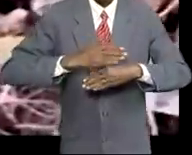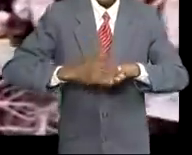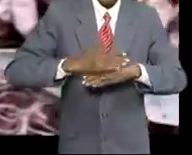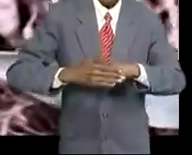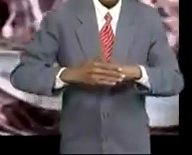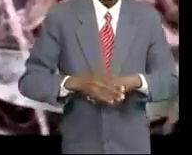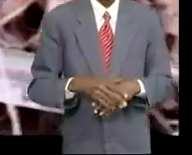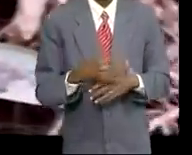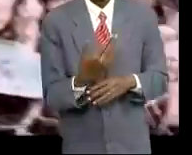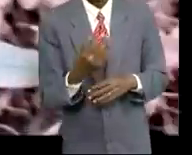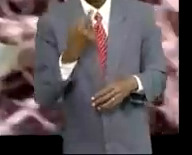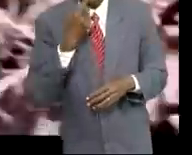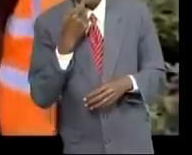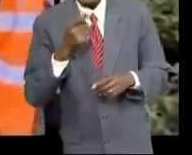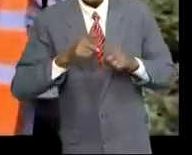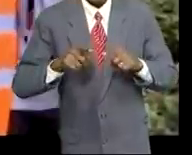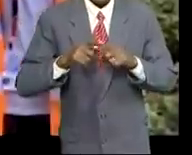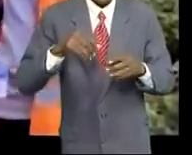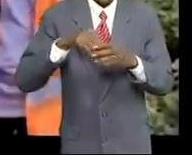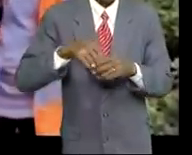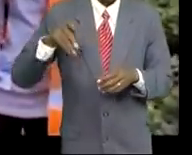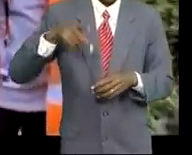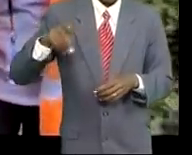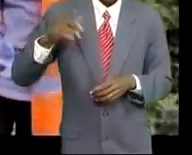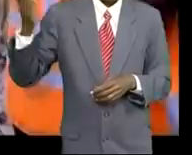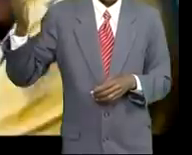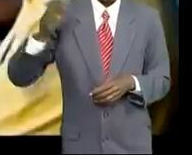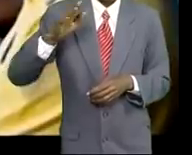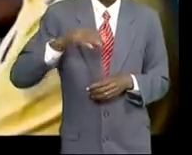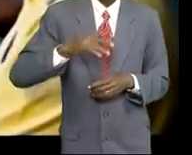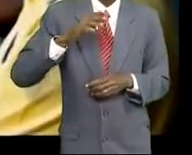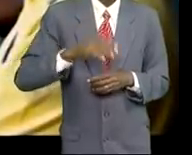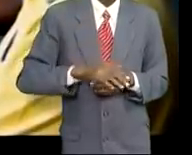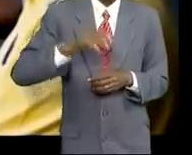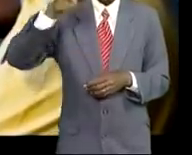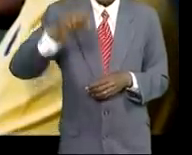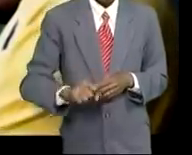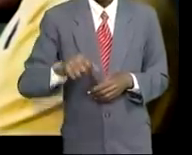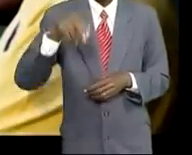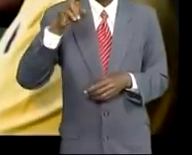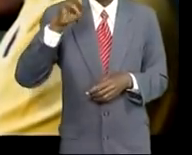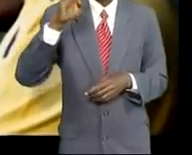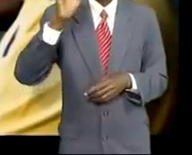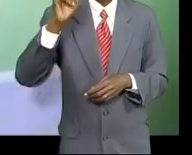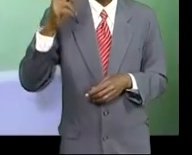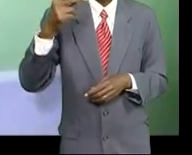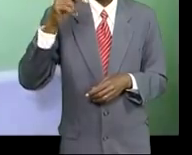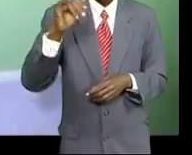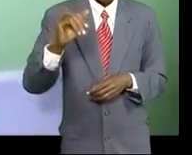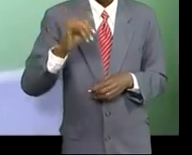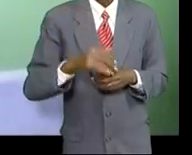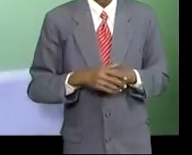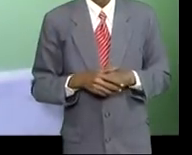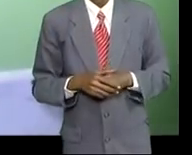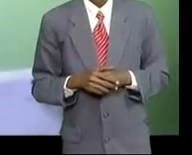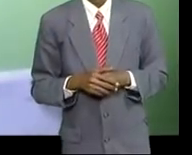vivrières, supervisées par des ingénieurs agronomes, M. Mbané Massa se confie à la presse dans son bureau de travail. Nous pouvons dire que la province